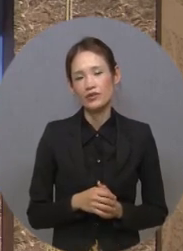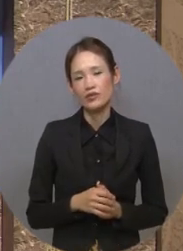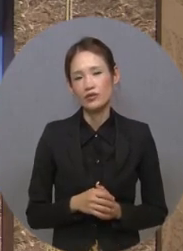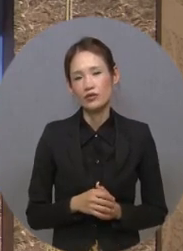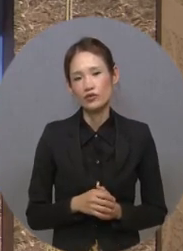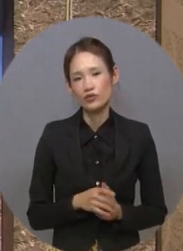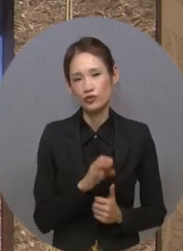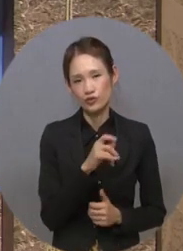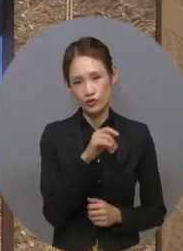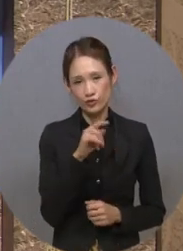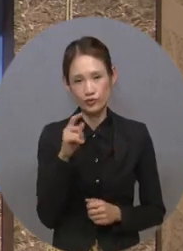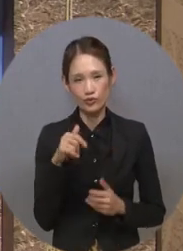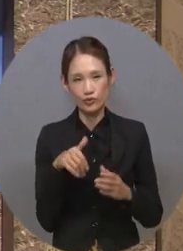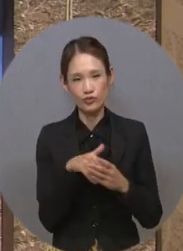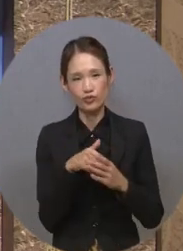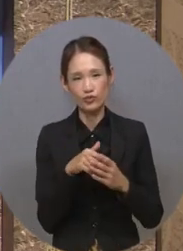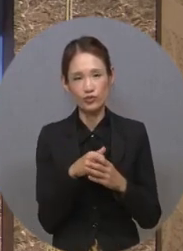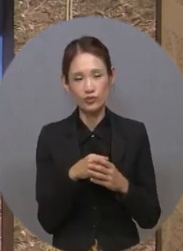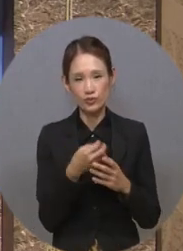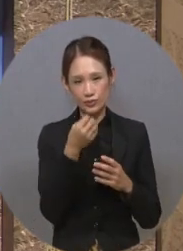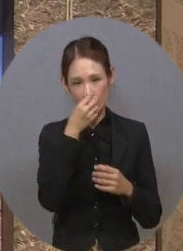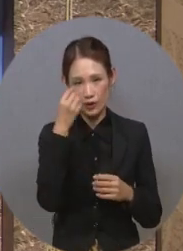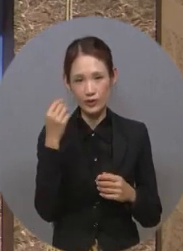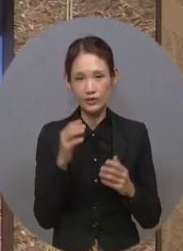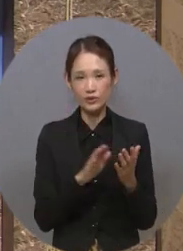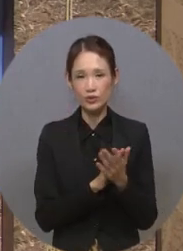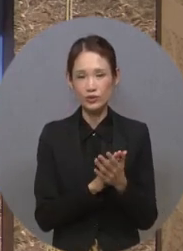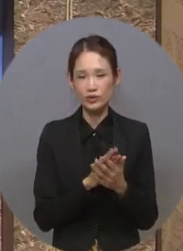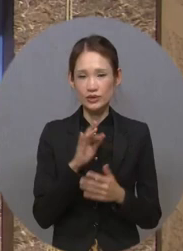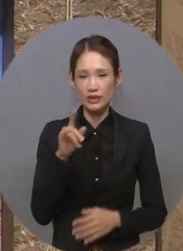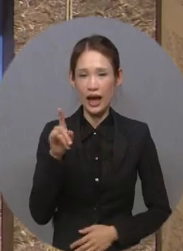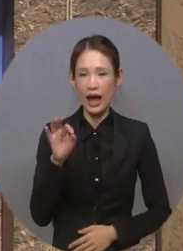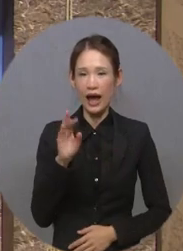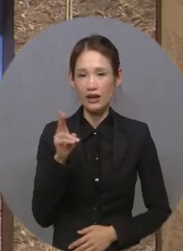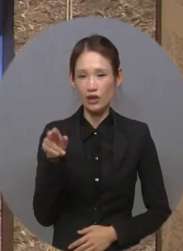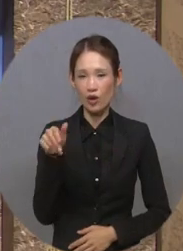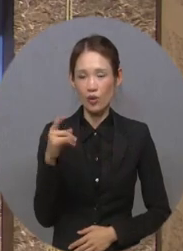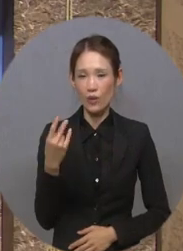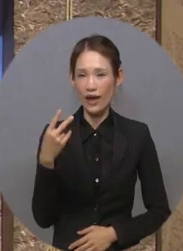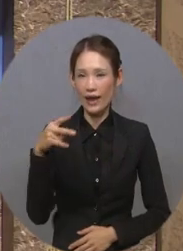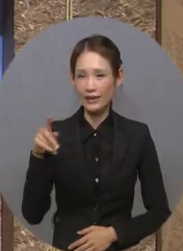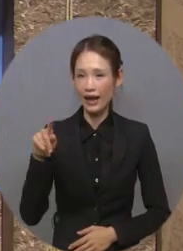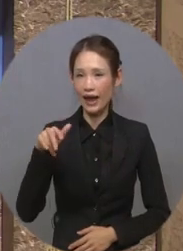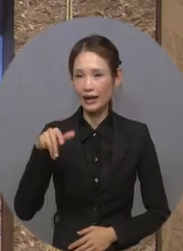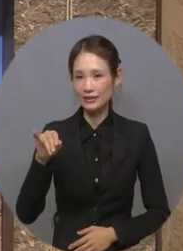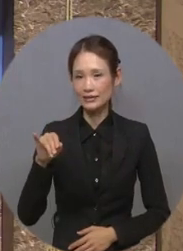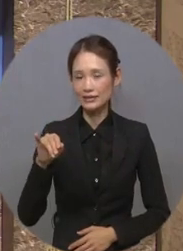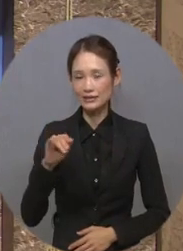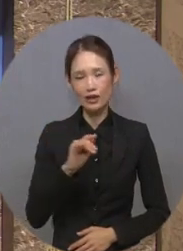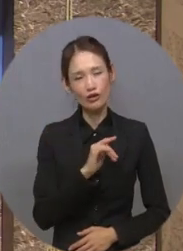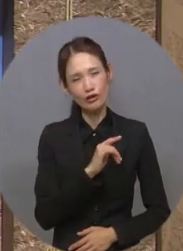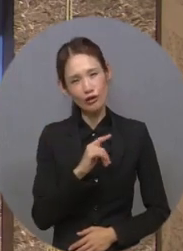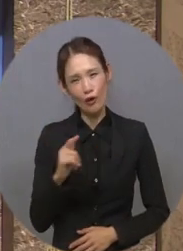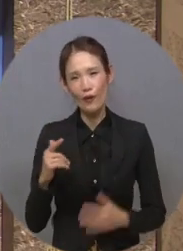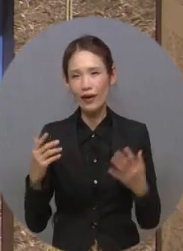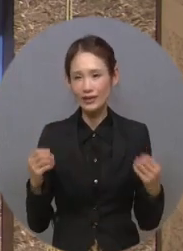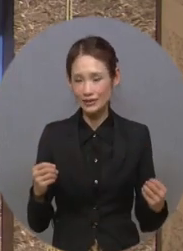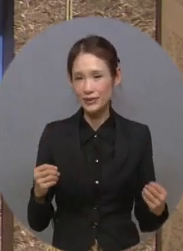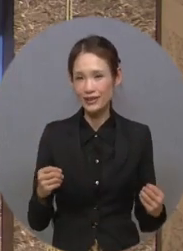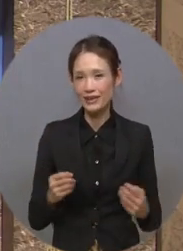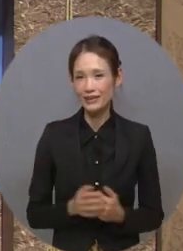있죠. 별산대 놀이도 있고, 뭐 상여회다지도 있고, 뭐 두루두루 많이 있어요. 그래서 이제 어느